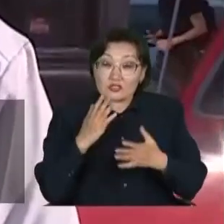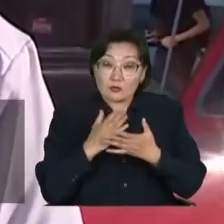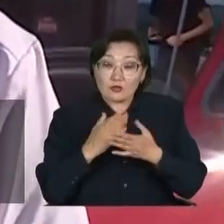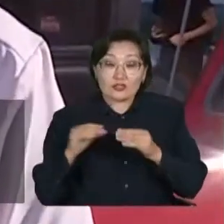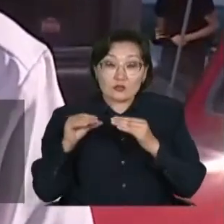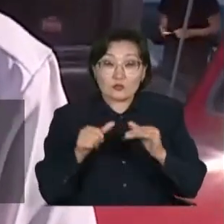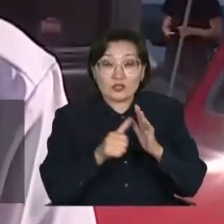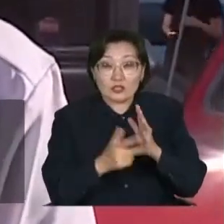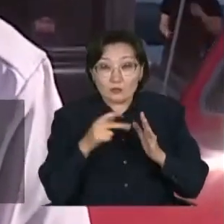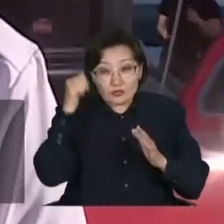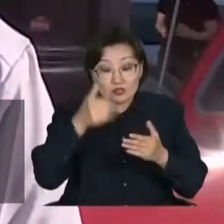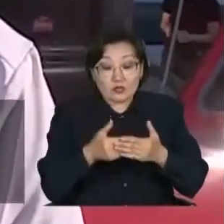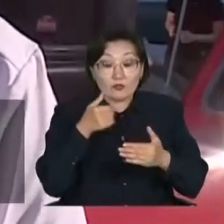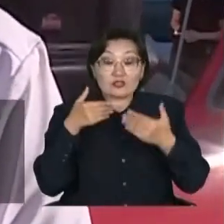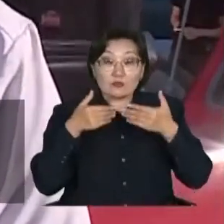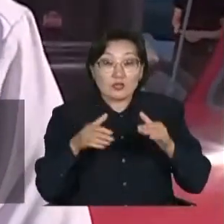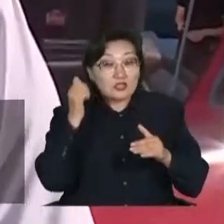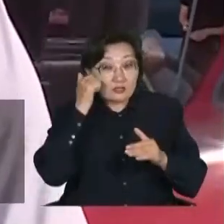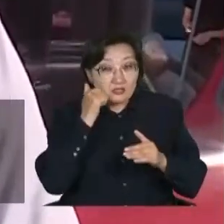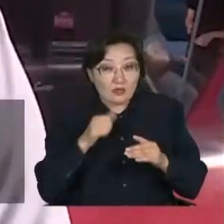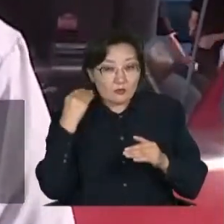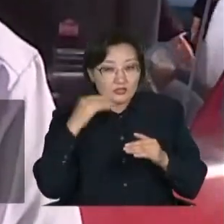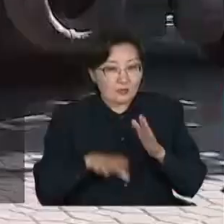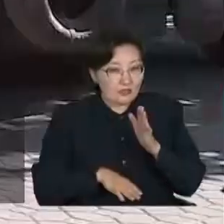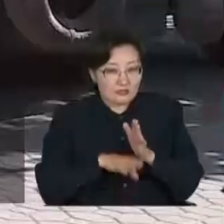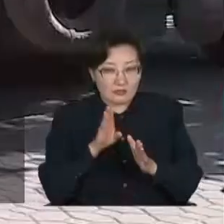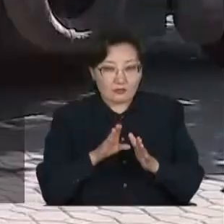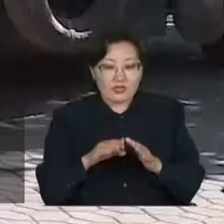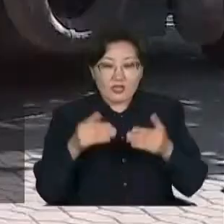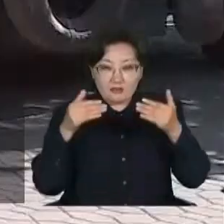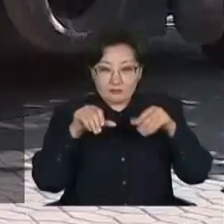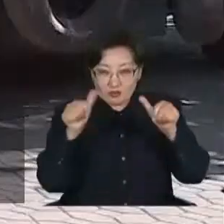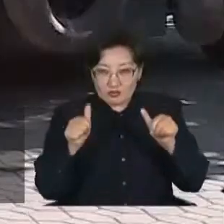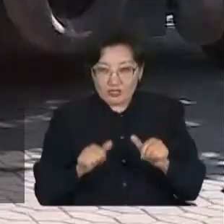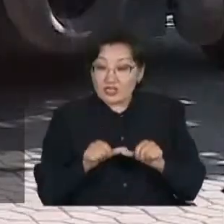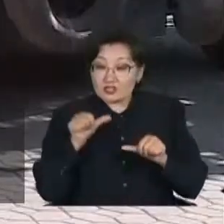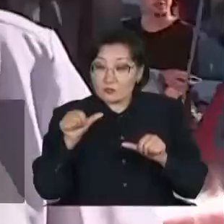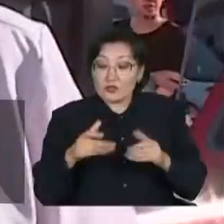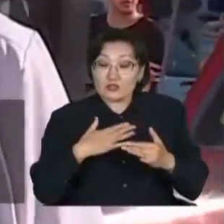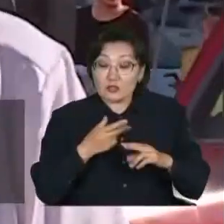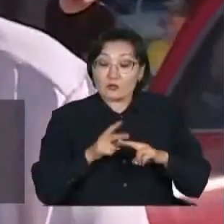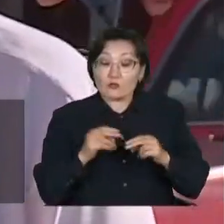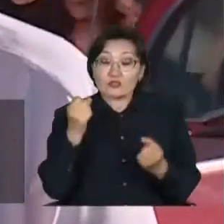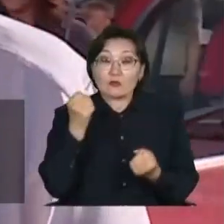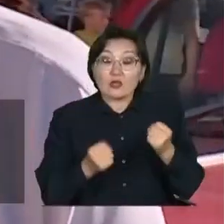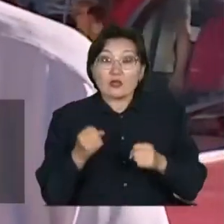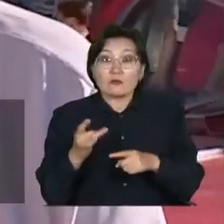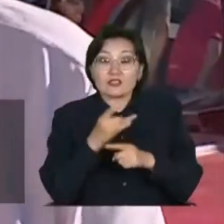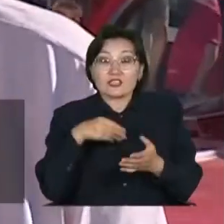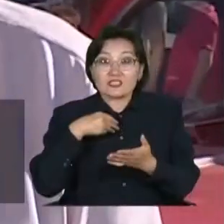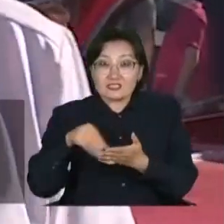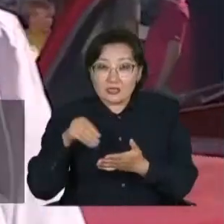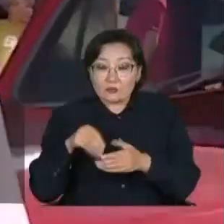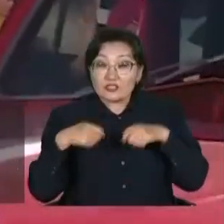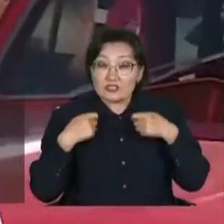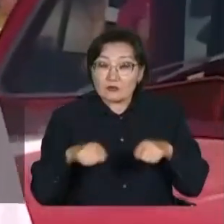Көлік 63 жыл бұрын шығарылған. Көне болғанмен сапасы тамаша және сыртқы келбеті де ерекше. Біз бұл көлікті бір рет сатып, раллиге